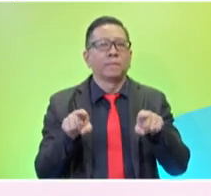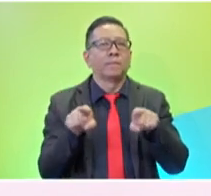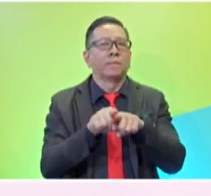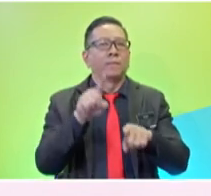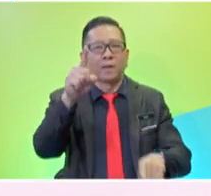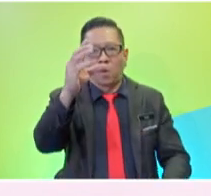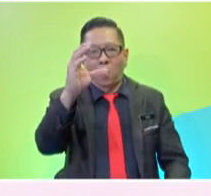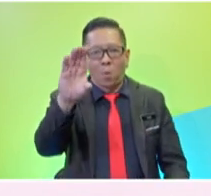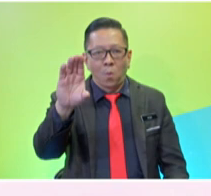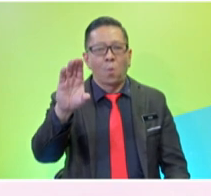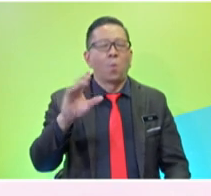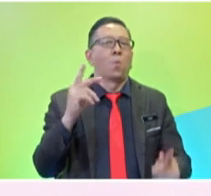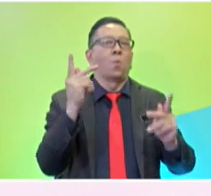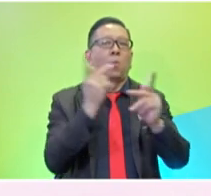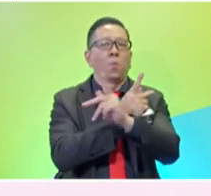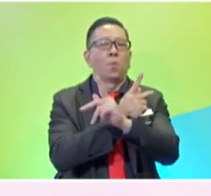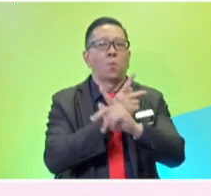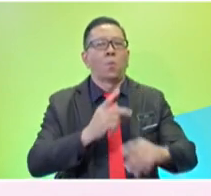100 kali